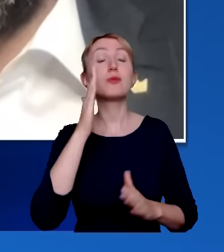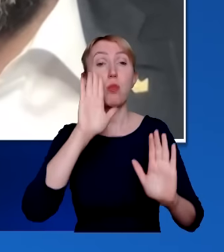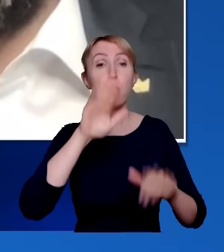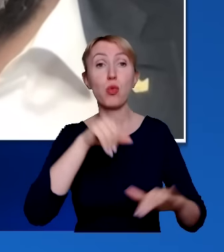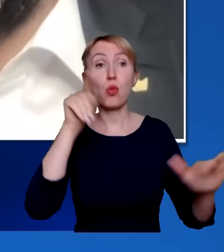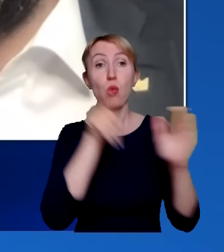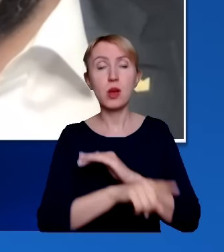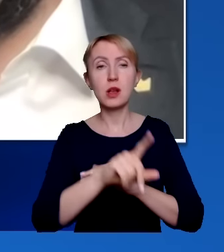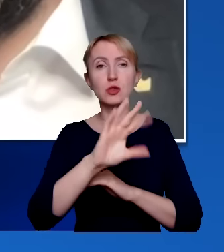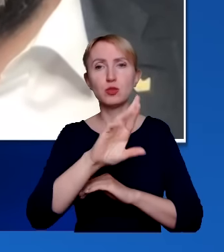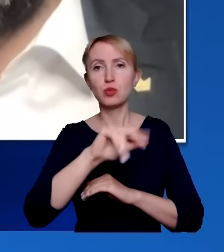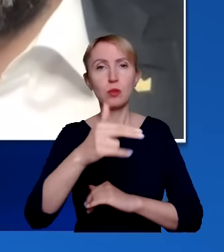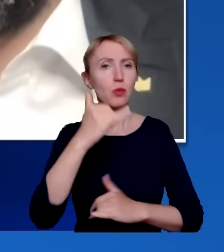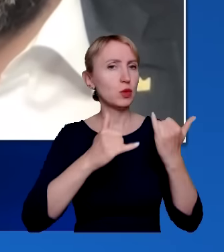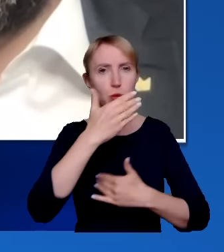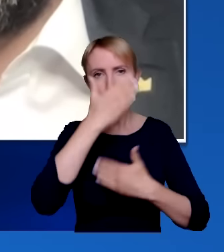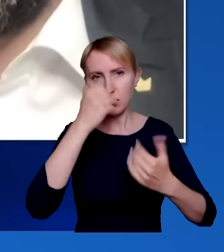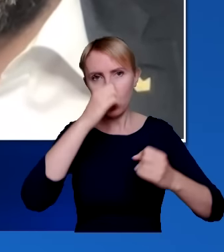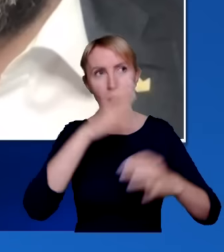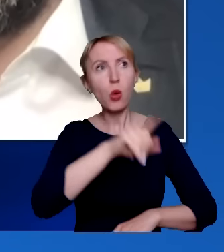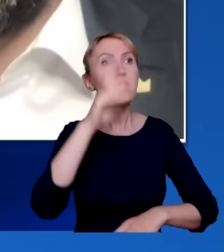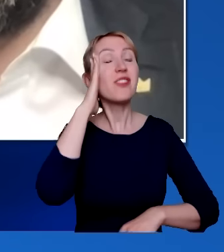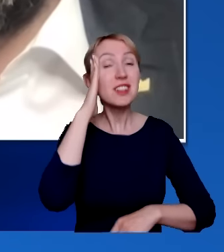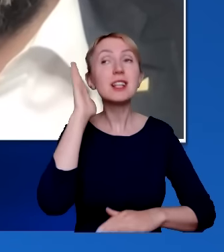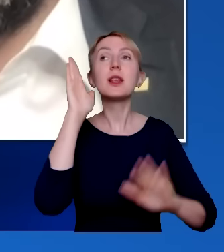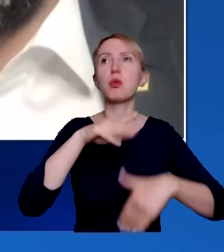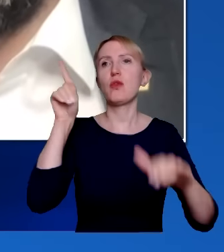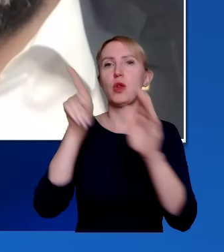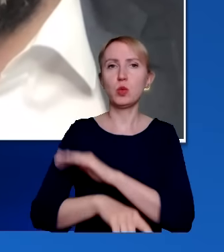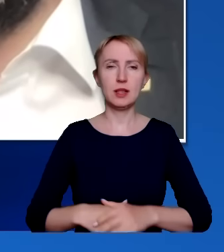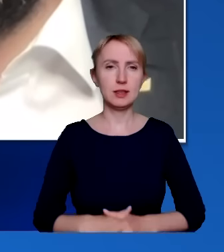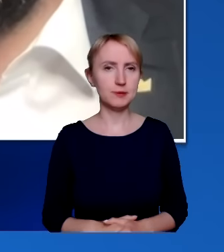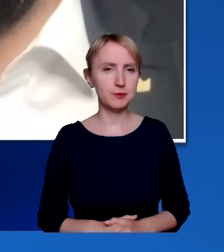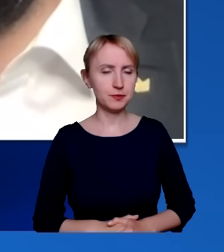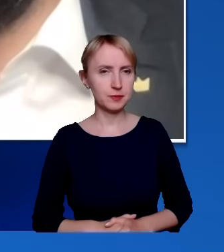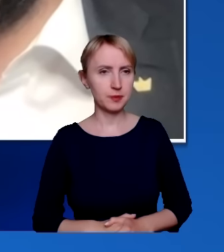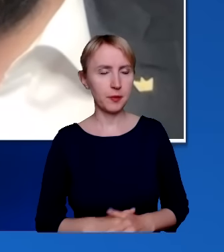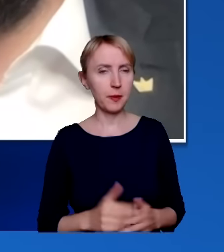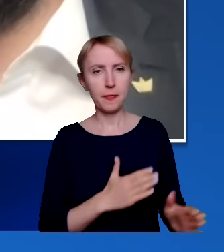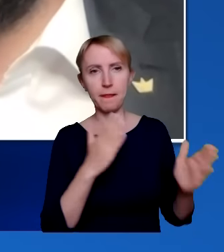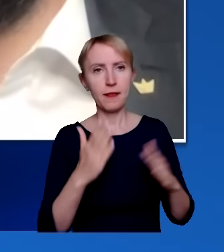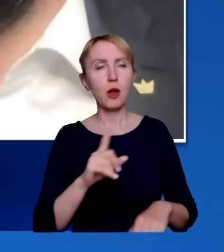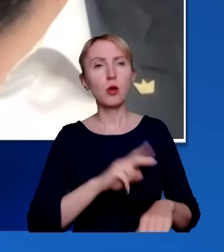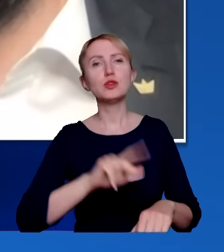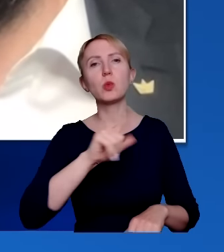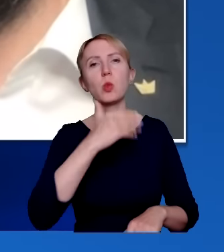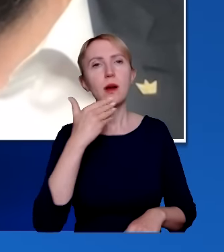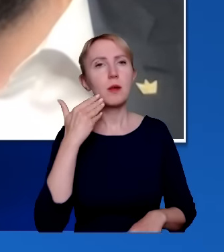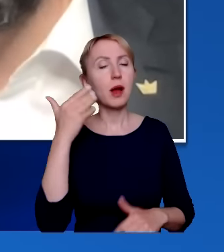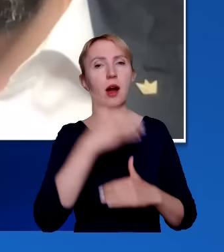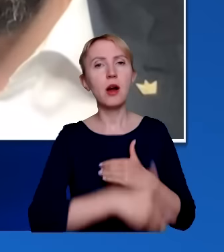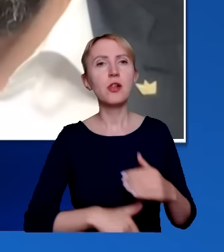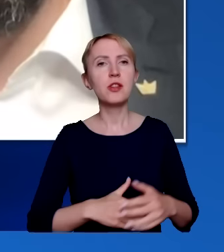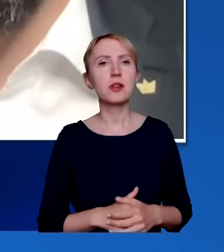szpiona bo jakby nie wiedziały to jeszcze gorzej ale wiedzieli ale uciec taki co się dzieje dalej to jest godzina 14:00 na koniec wjeżdża